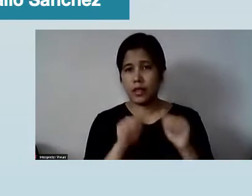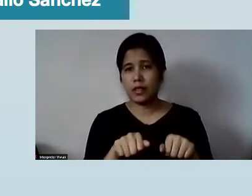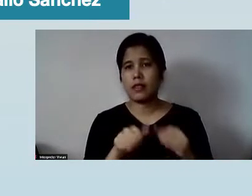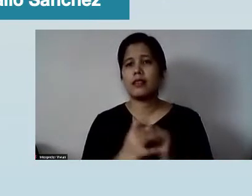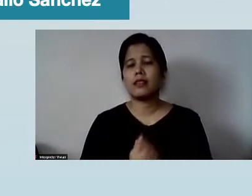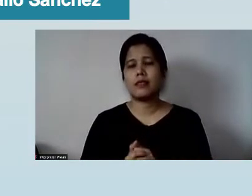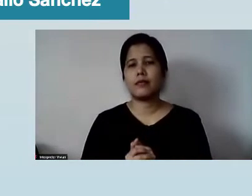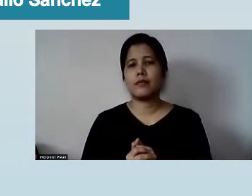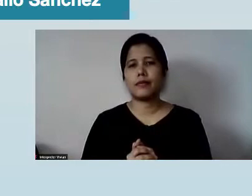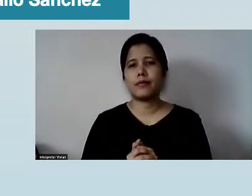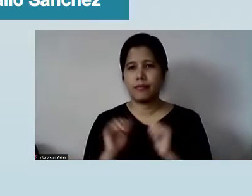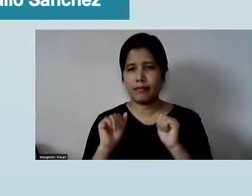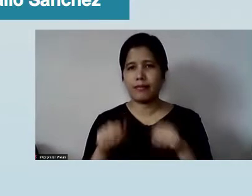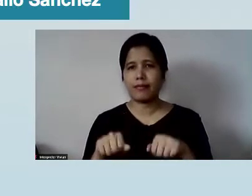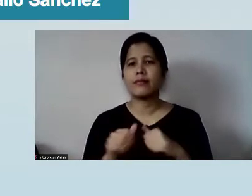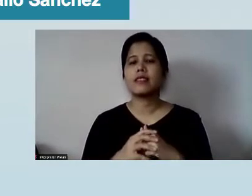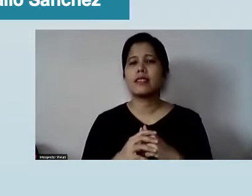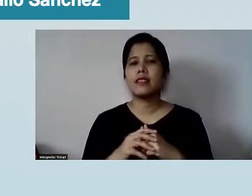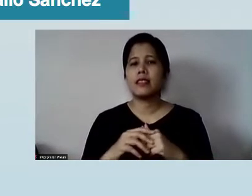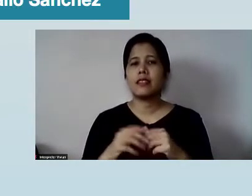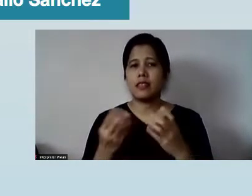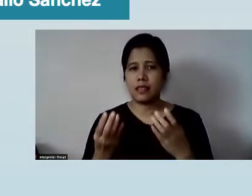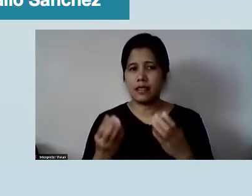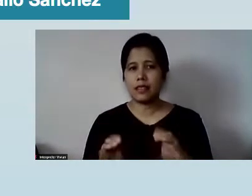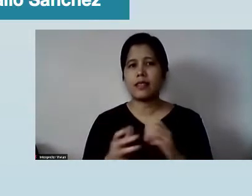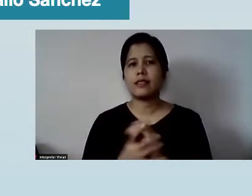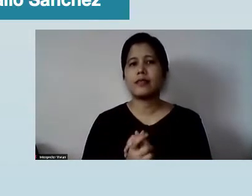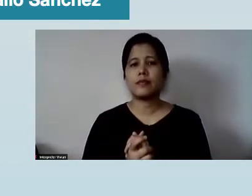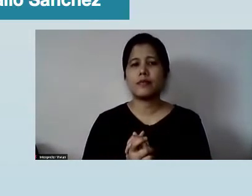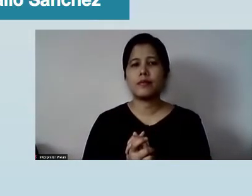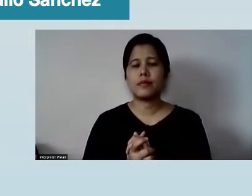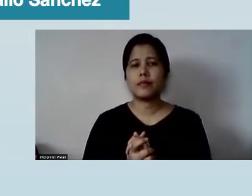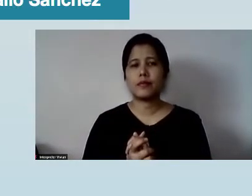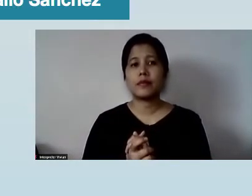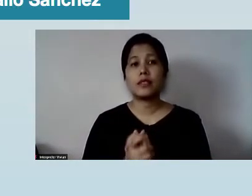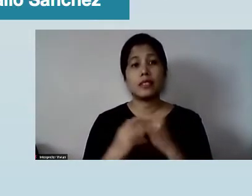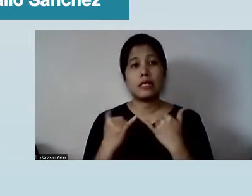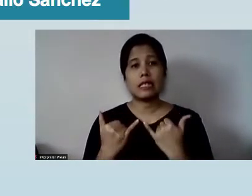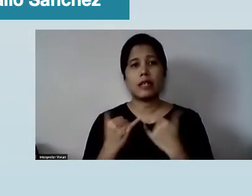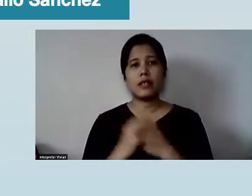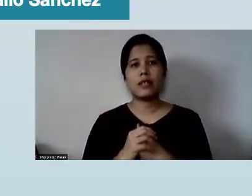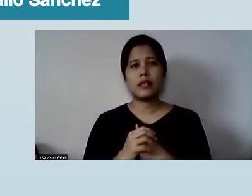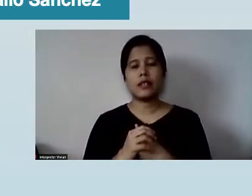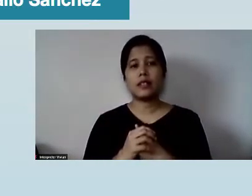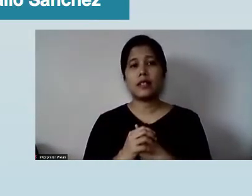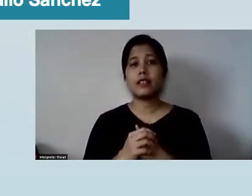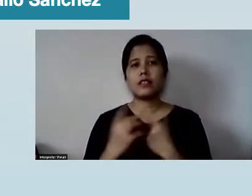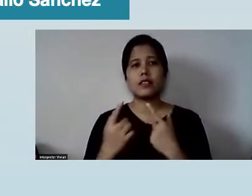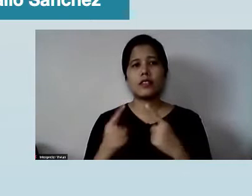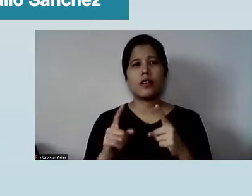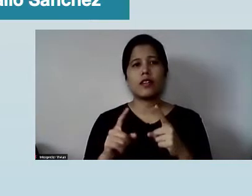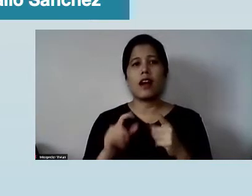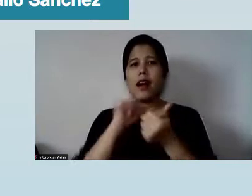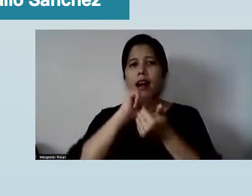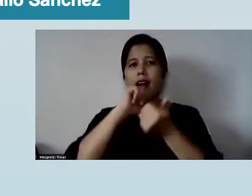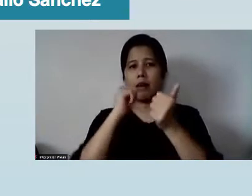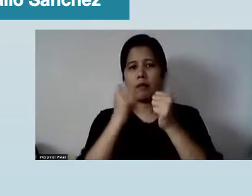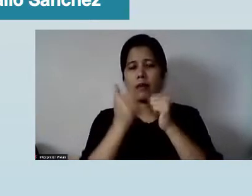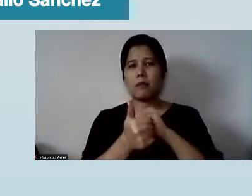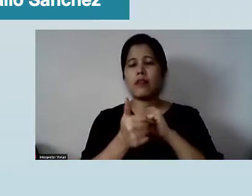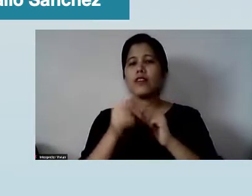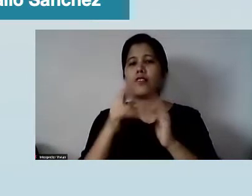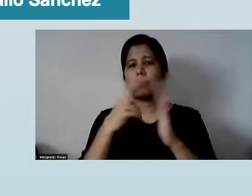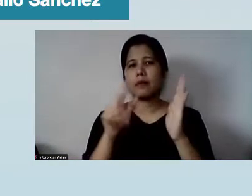ganung sitwasyon, no? Okay. Now, let's go to the amendment of Republic Act